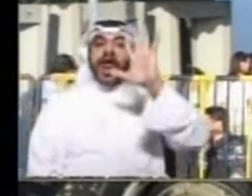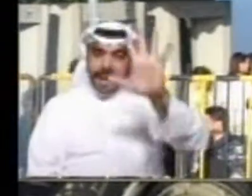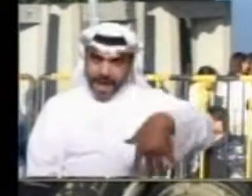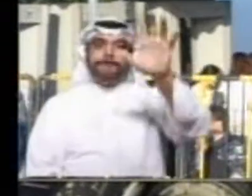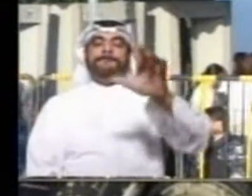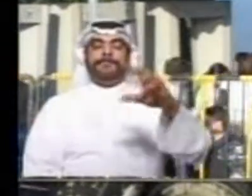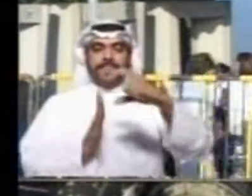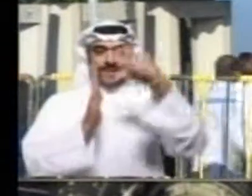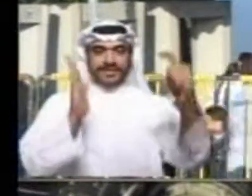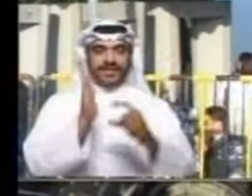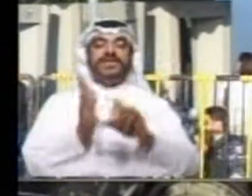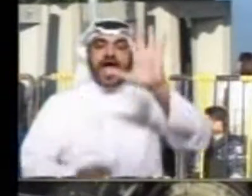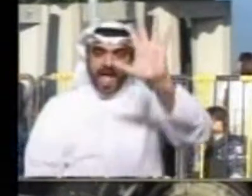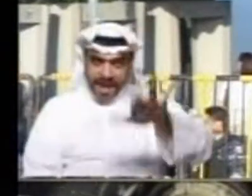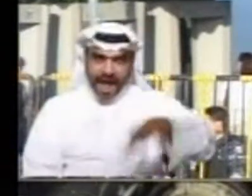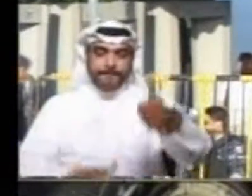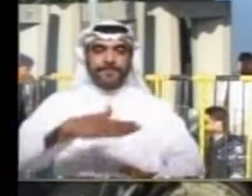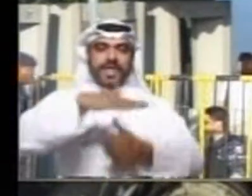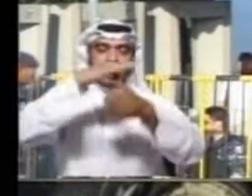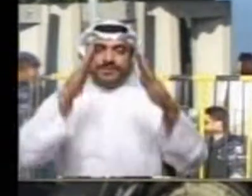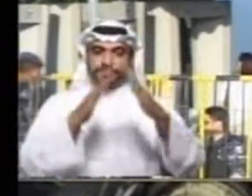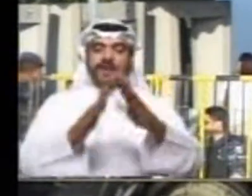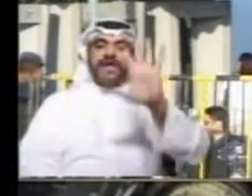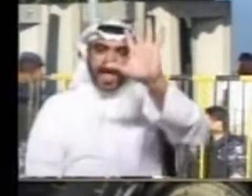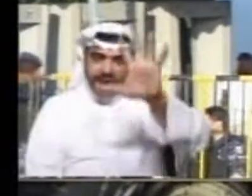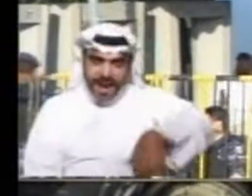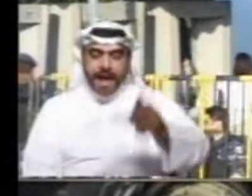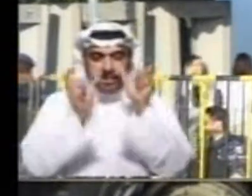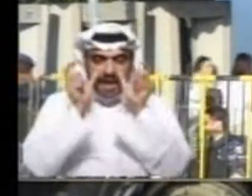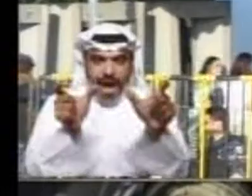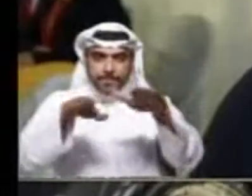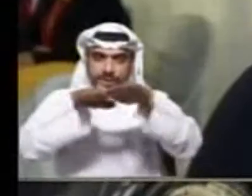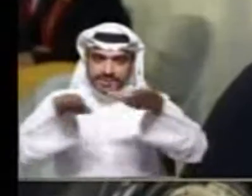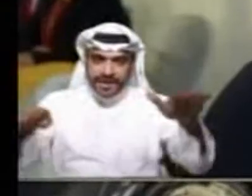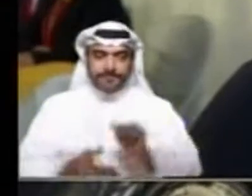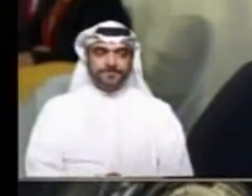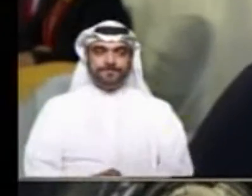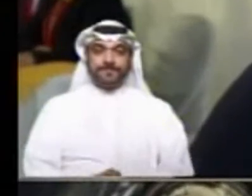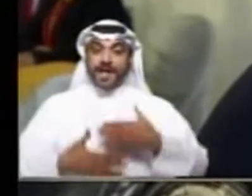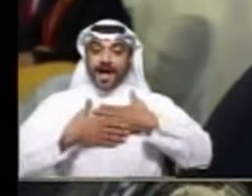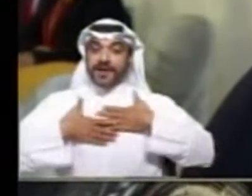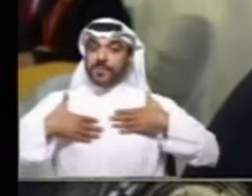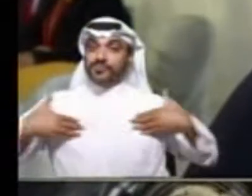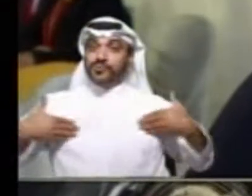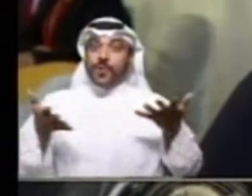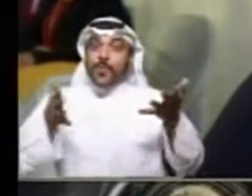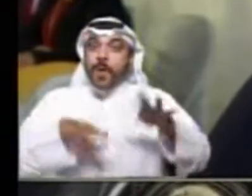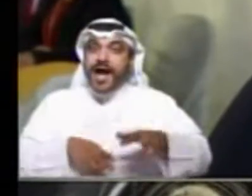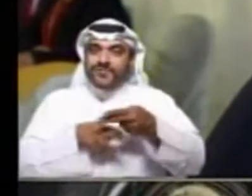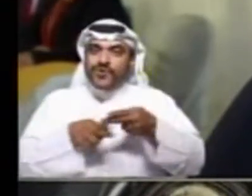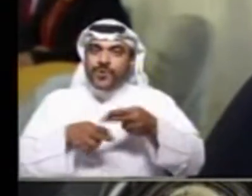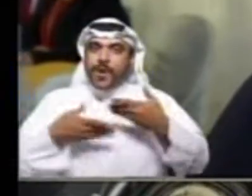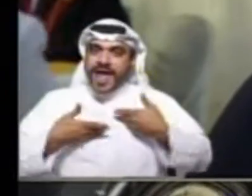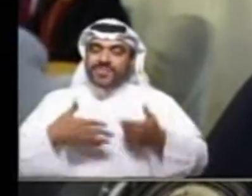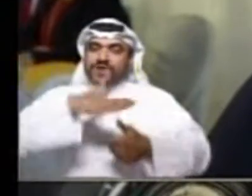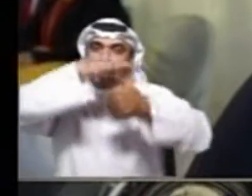للتعديلات الدستورية، نعم للرئيس عبد الفتاح السيسي، نعم للأمن والأمان والاستقرار. طبعا مبسوطة جدا ببلدنا، مبسوطة